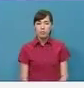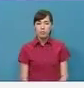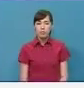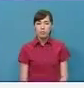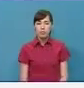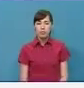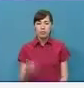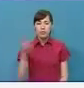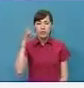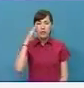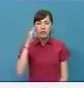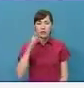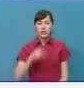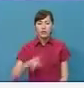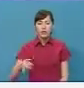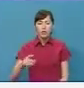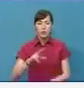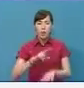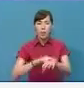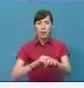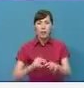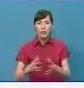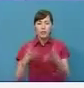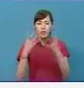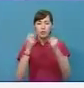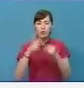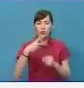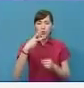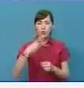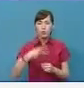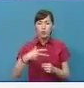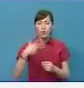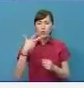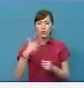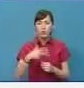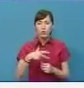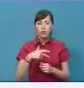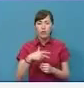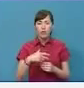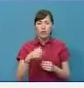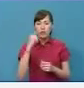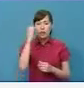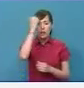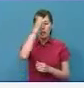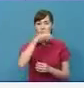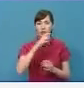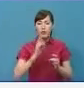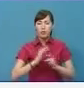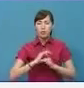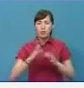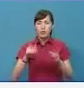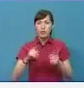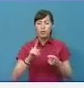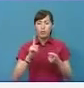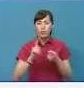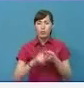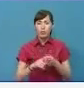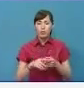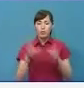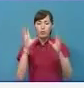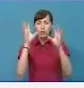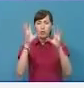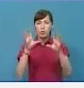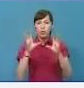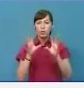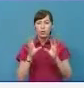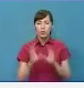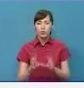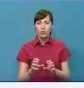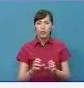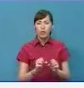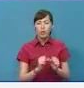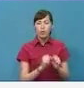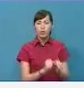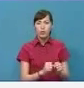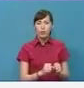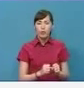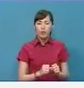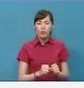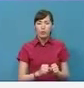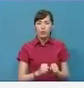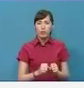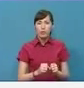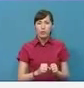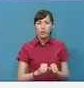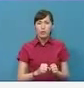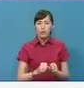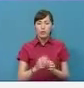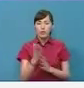Қазақстан Республикасының полиция күніне 23 жыл мерекесі болуына байланысты құқық қорғау органдары арасында, барлық мекемелер арасында